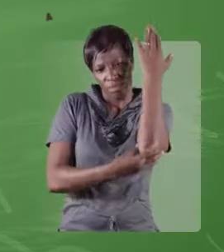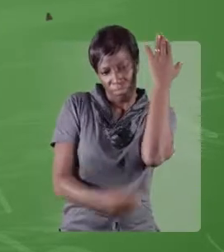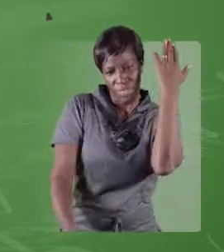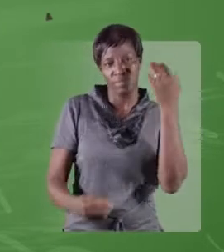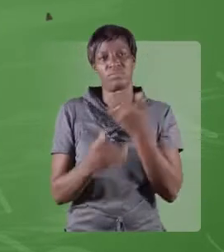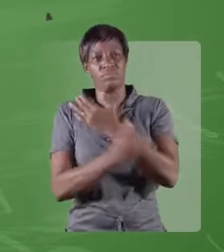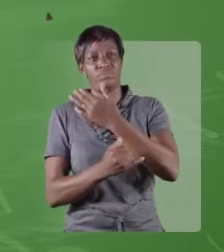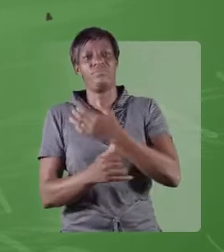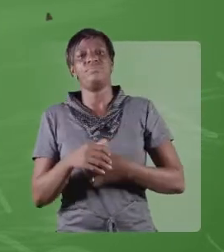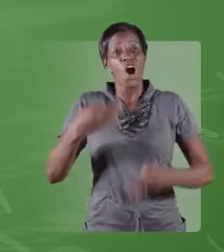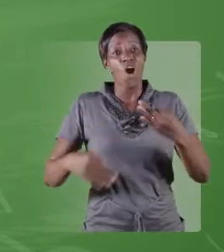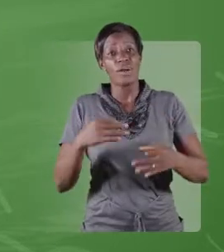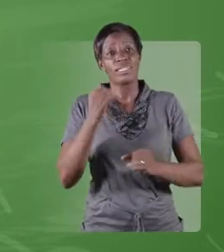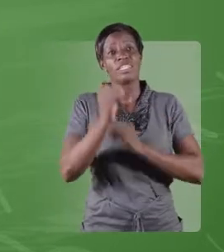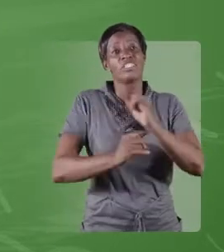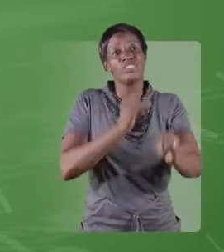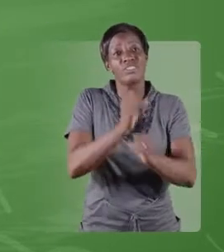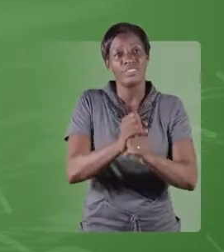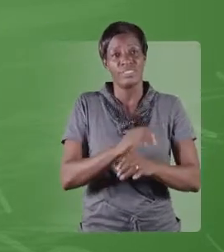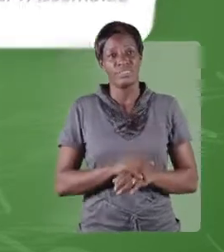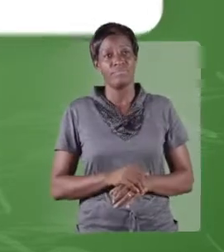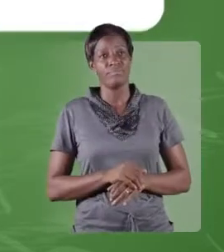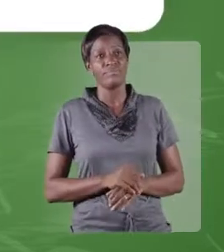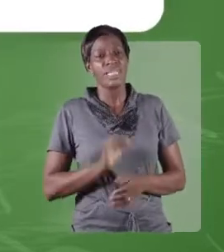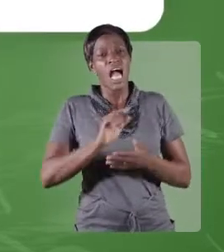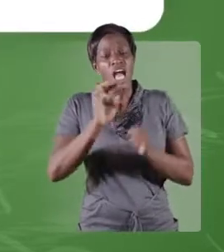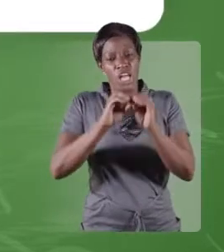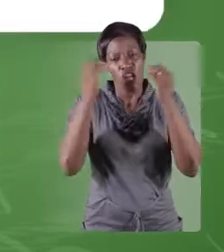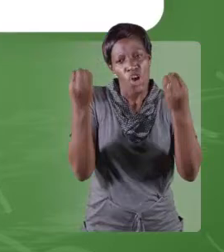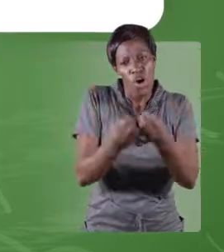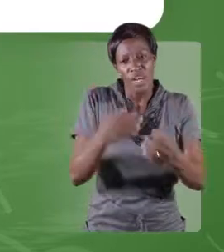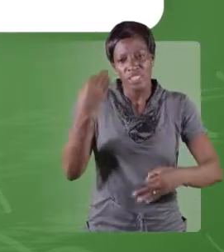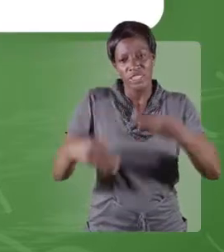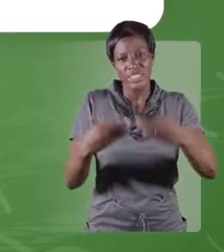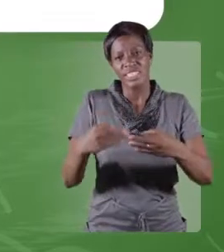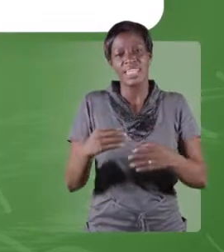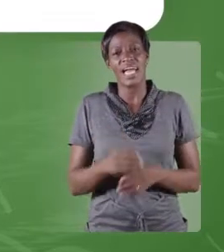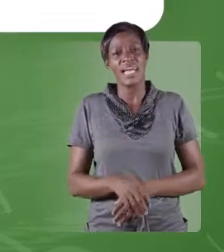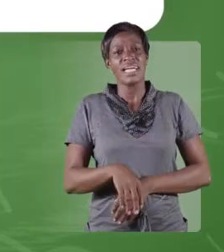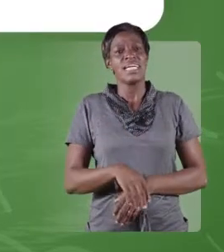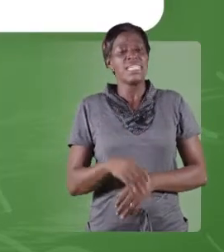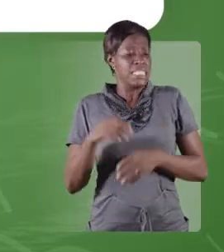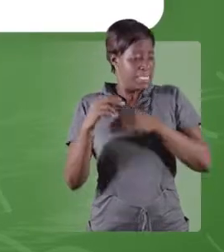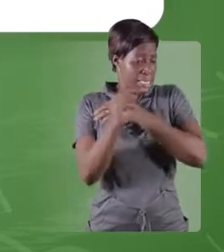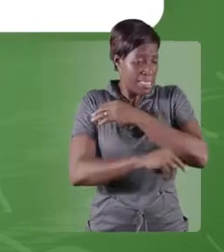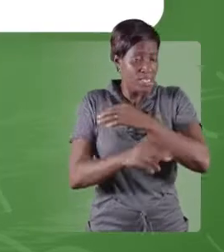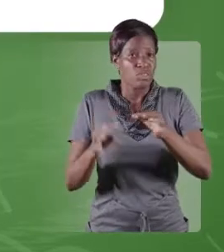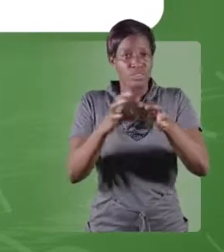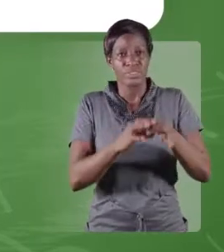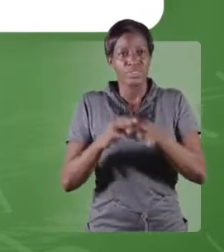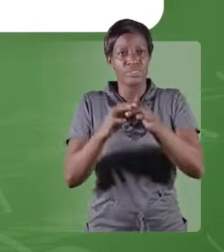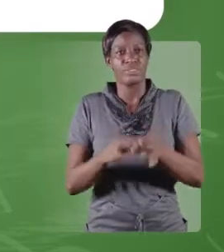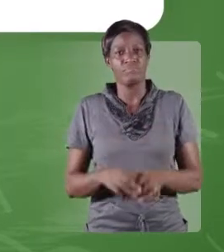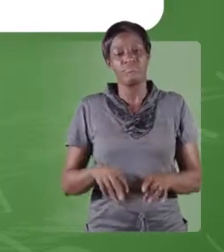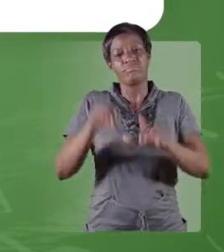La Cour internationale de justice, c'est l'organe judiciaire des Nations unies. Elle a son